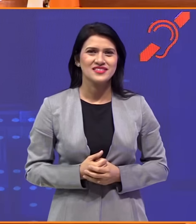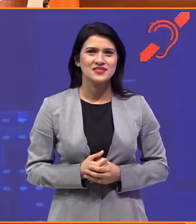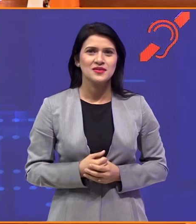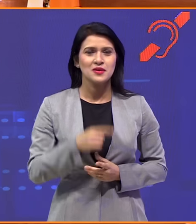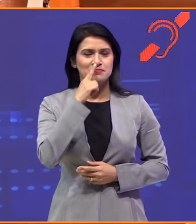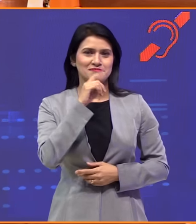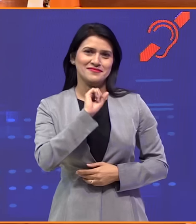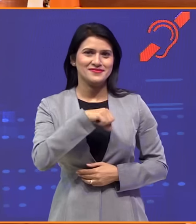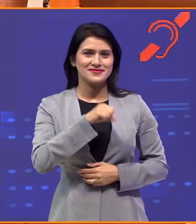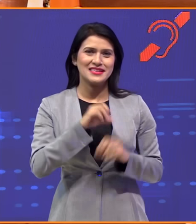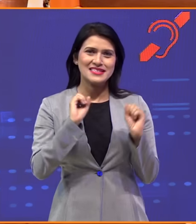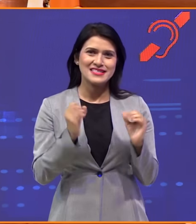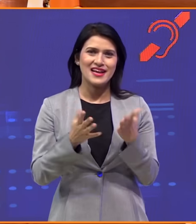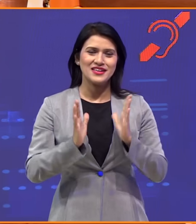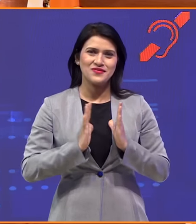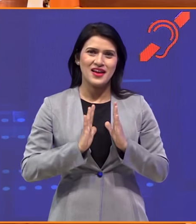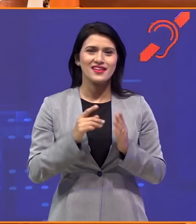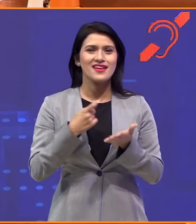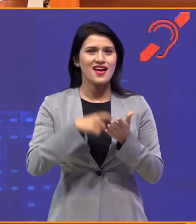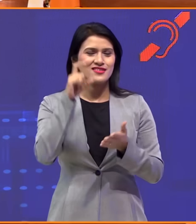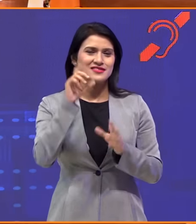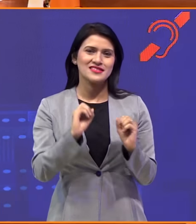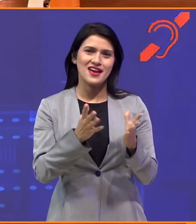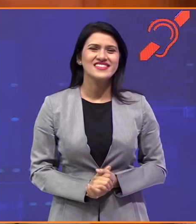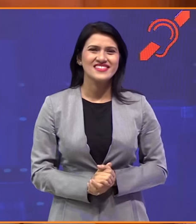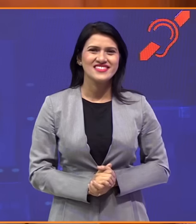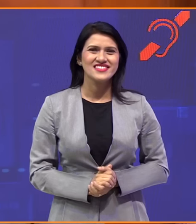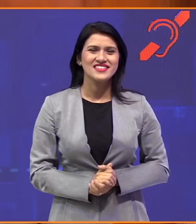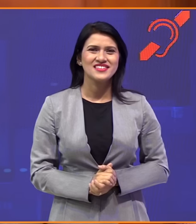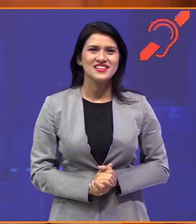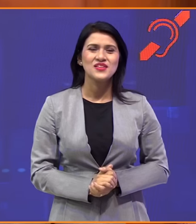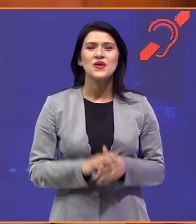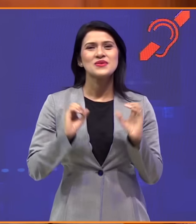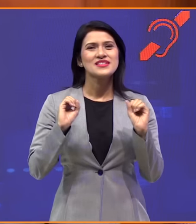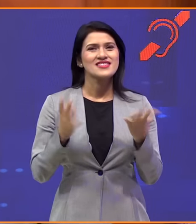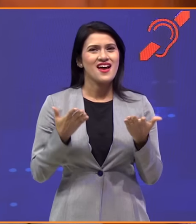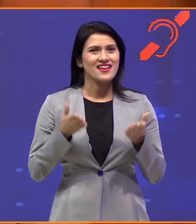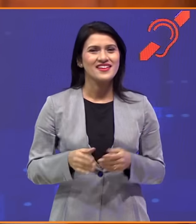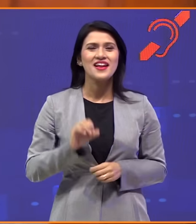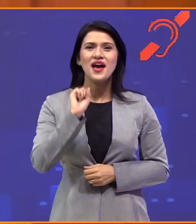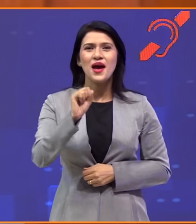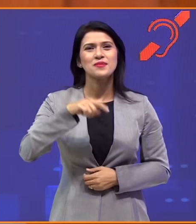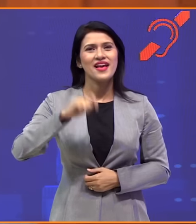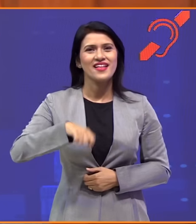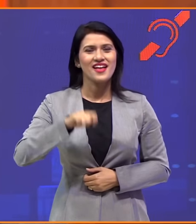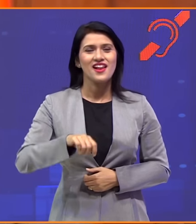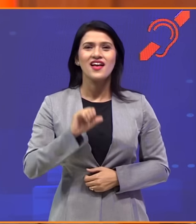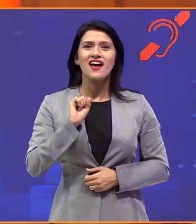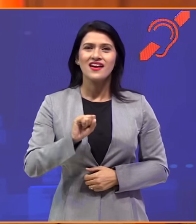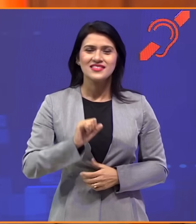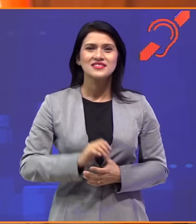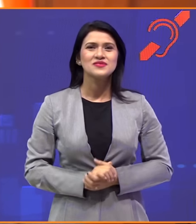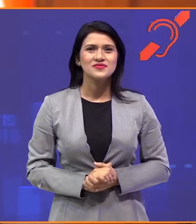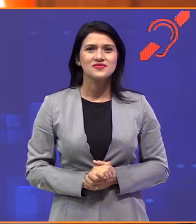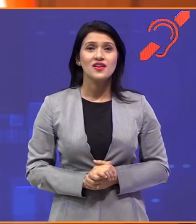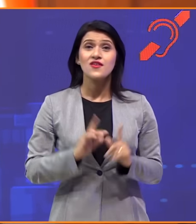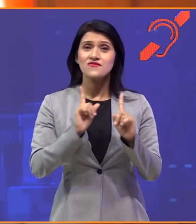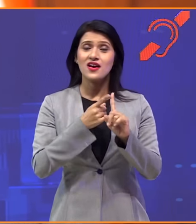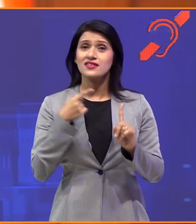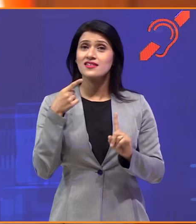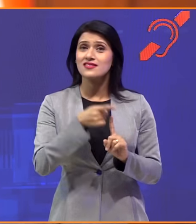बिल्कुल इजाजत है रजत जी कारवाई शुरू करें तो आइए शुरू करते हैं आपकी अदालत में आज का मुकदमा पहला